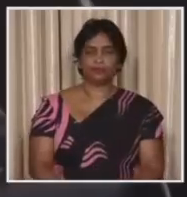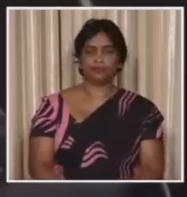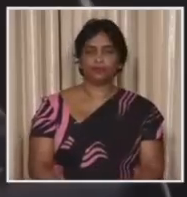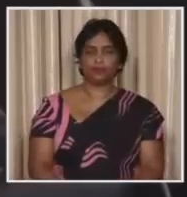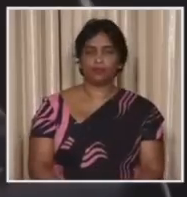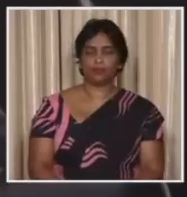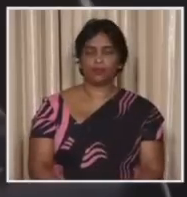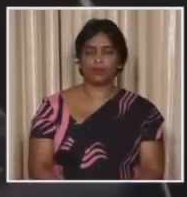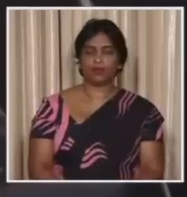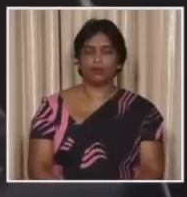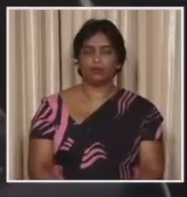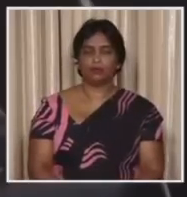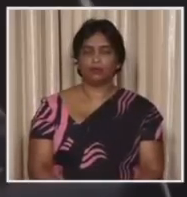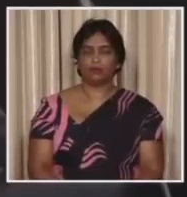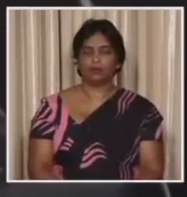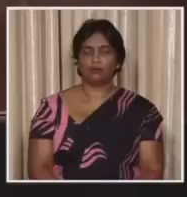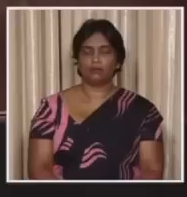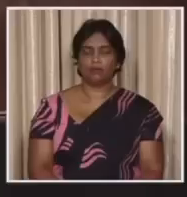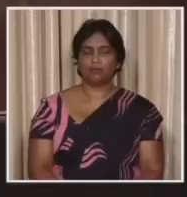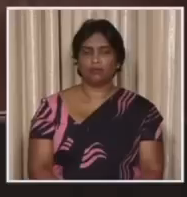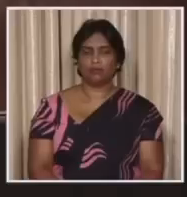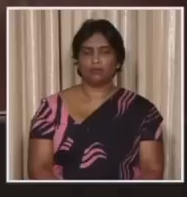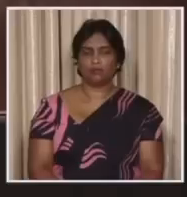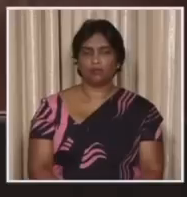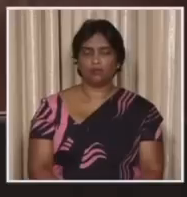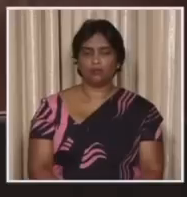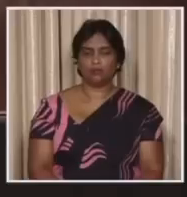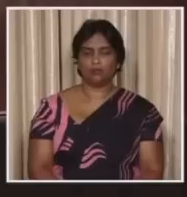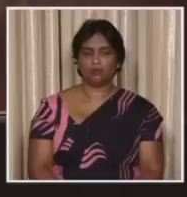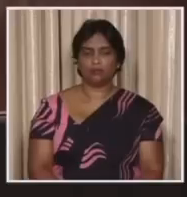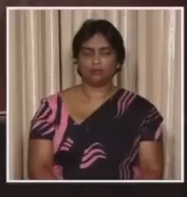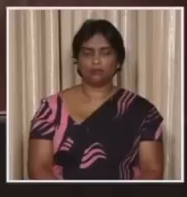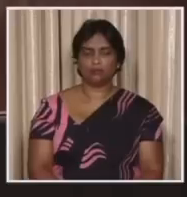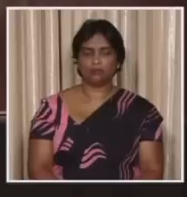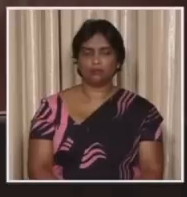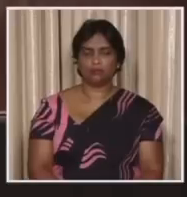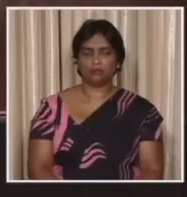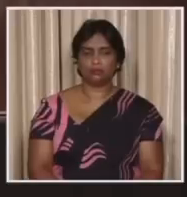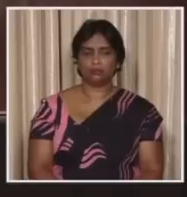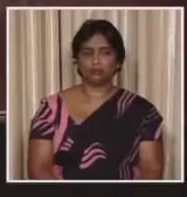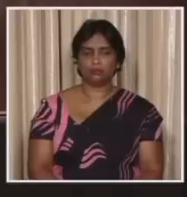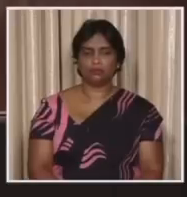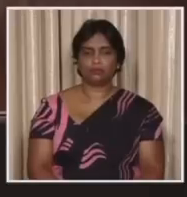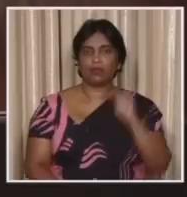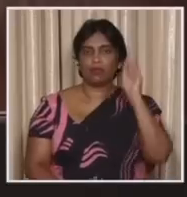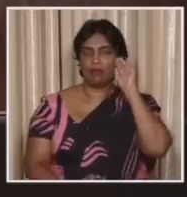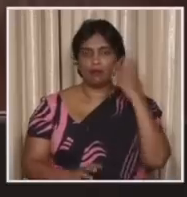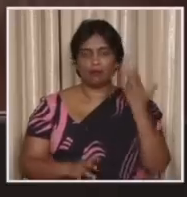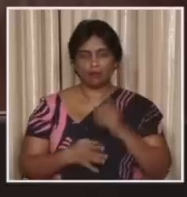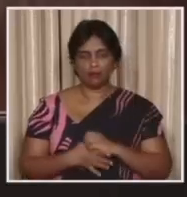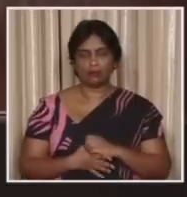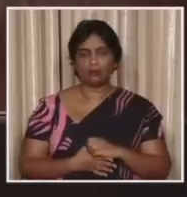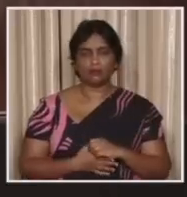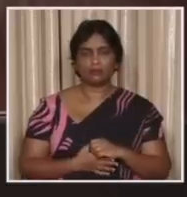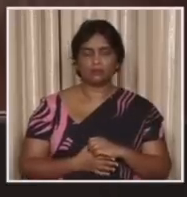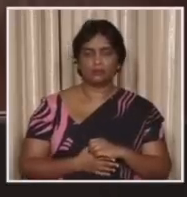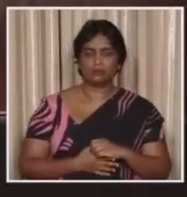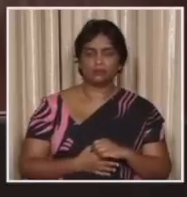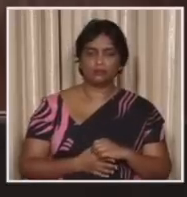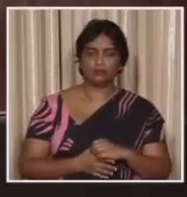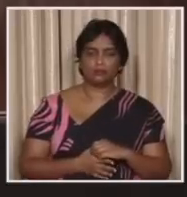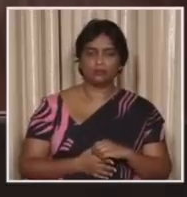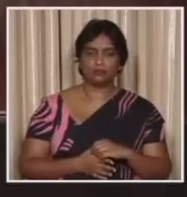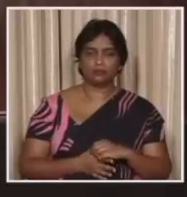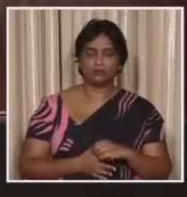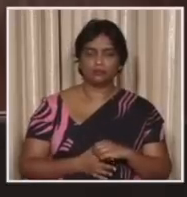ගරු එමෙතුමා ගරු මහජන ආරක්ෂක එමෙතුමා මම අහගෙන හිටියෙත් නෑ සමාජ මාධ්‍යද සම්බන්ධ වෙයි තමයි හුවේ